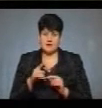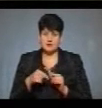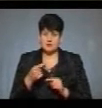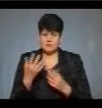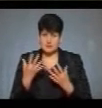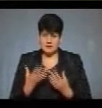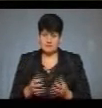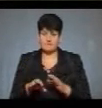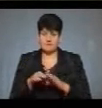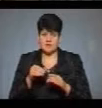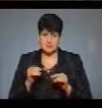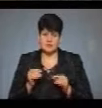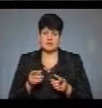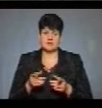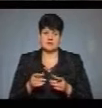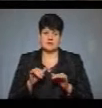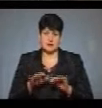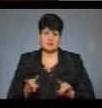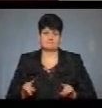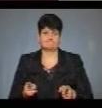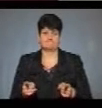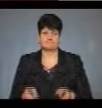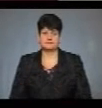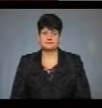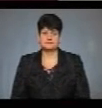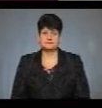йому запобіжний захід – тримання під вартою.